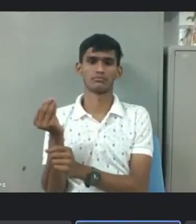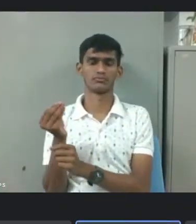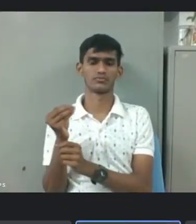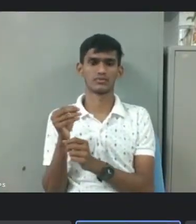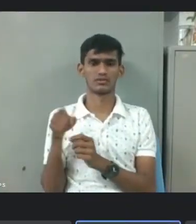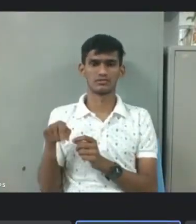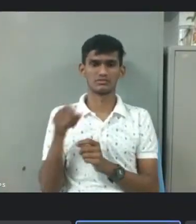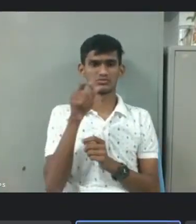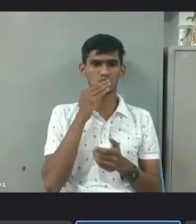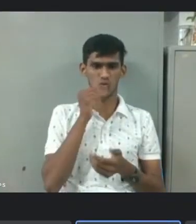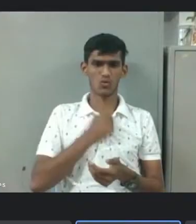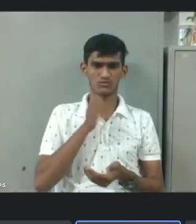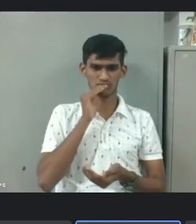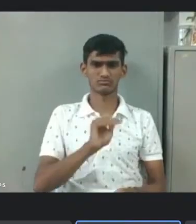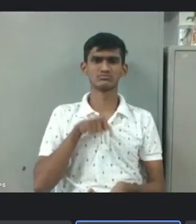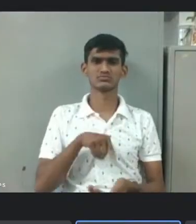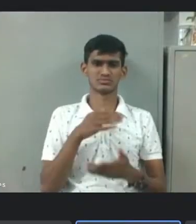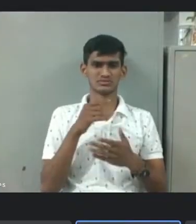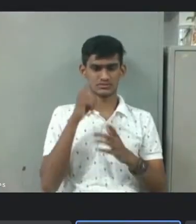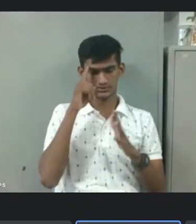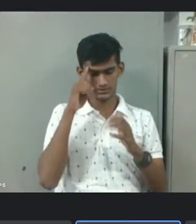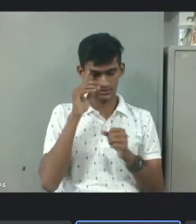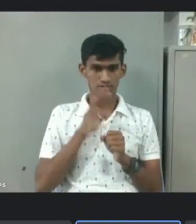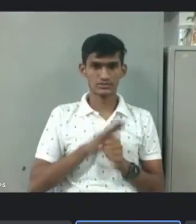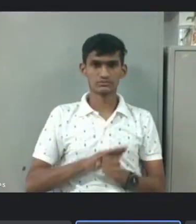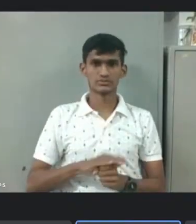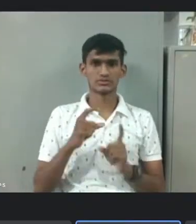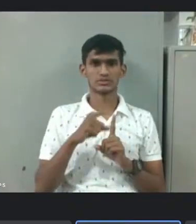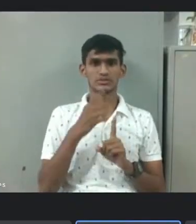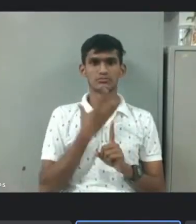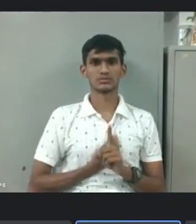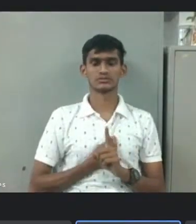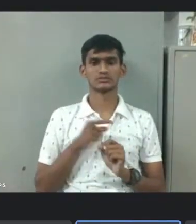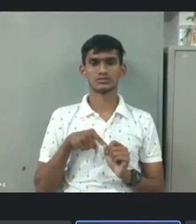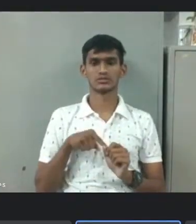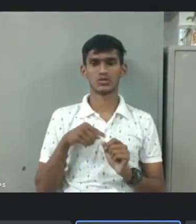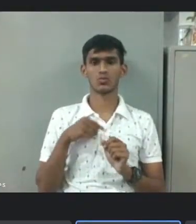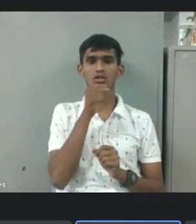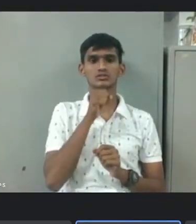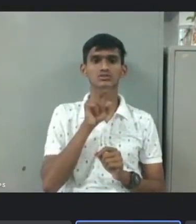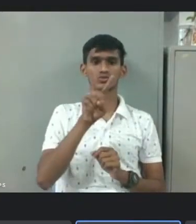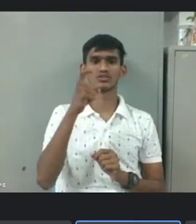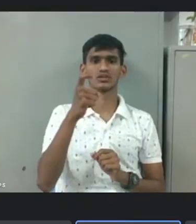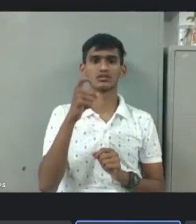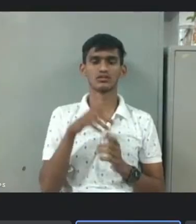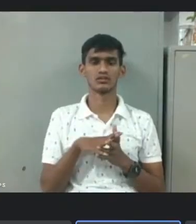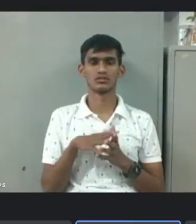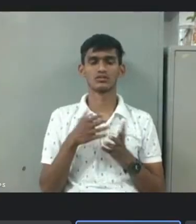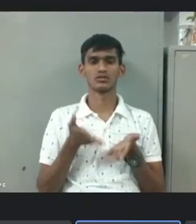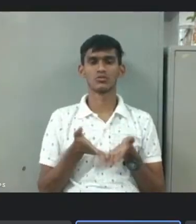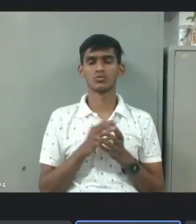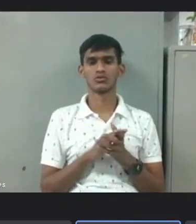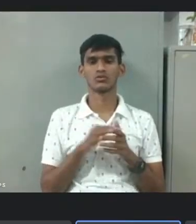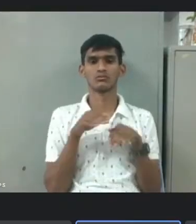കൊച്ചിന് നിരാശയാണ്. കാരണം ഒരു ഇപ്പൊ 27 ഇയേഴ്സായി, 27 വയസ്സായിട്ടുണ്ട്. അപ്പൊ അവൻ